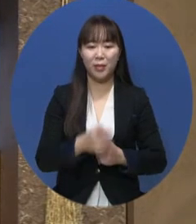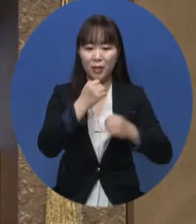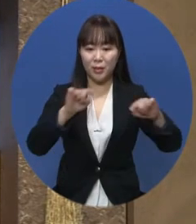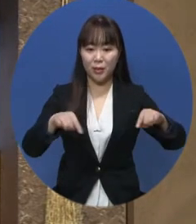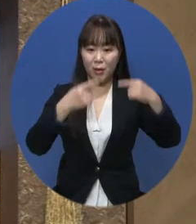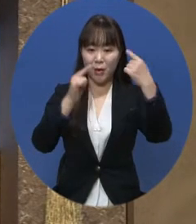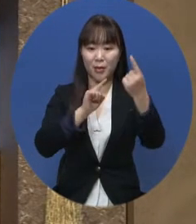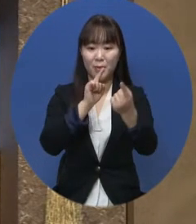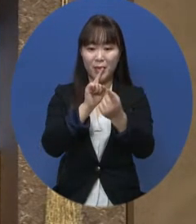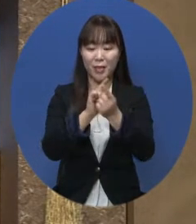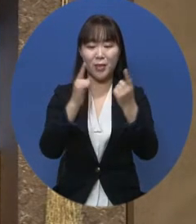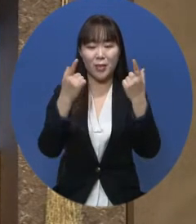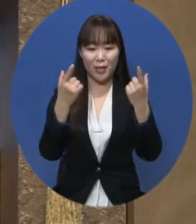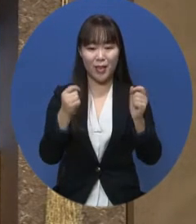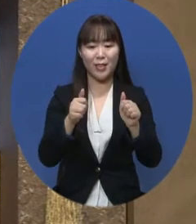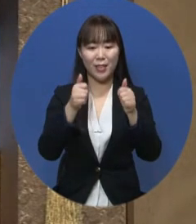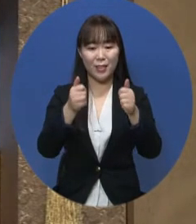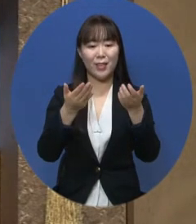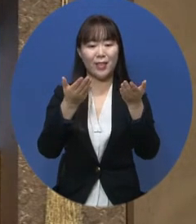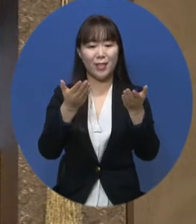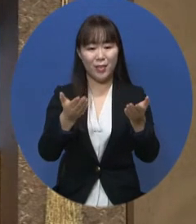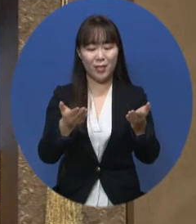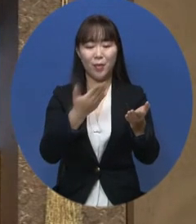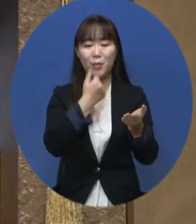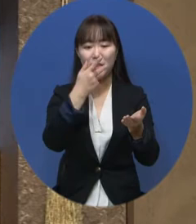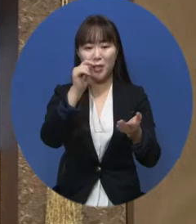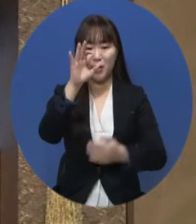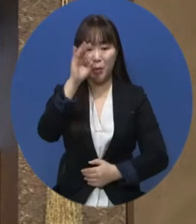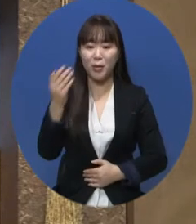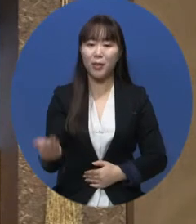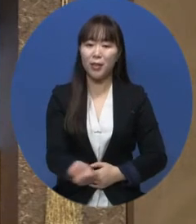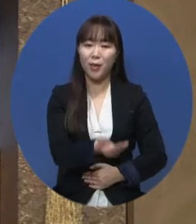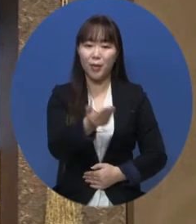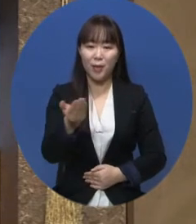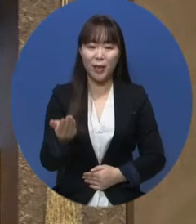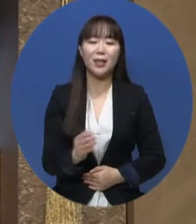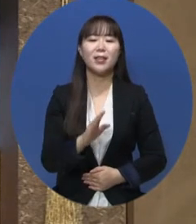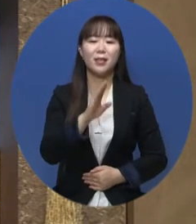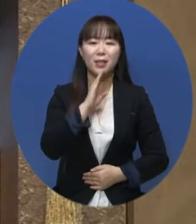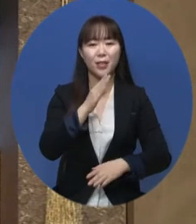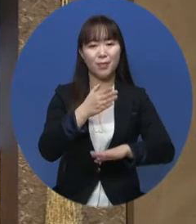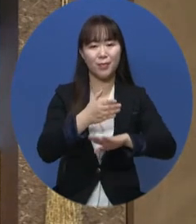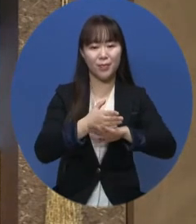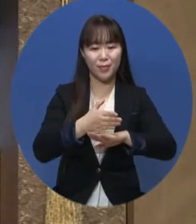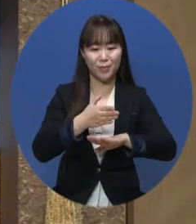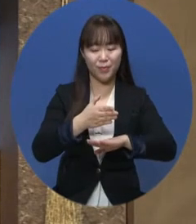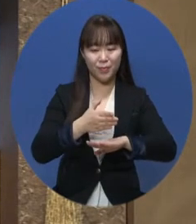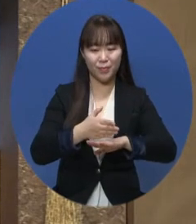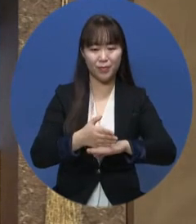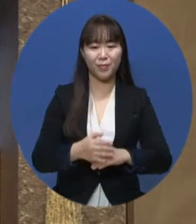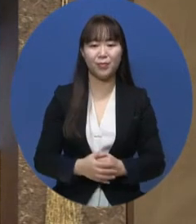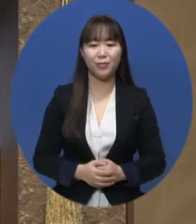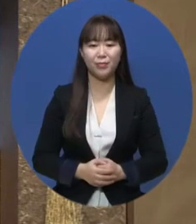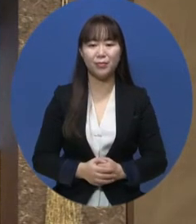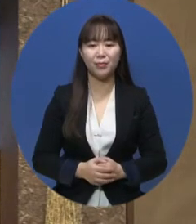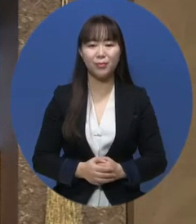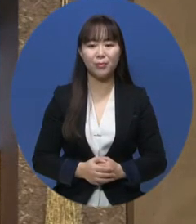설날을 맞이해서 이렇게 인사드리게 돼서 우리 복지TV 시청자 여러분께 진심으로 감사를